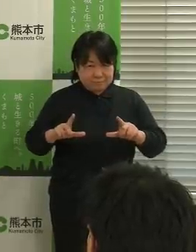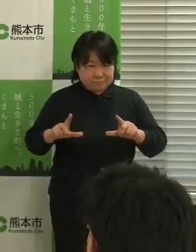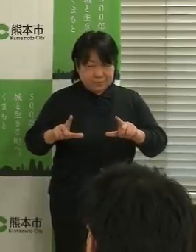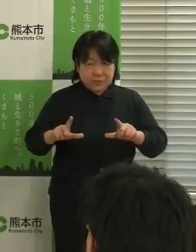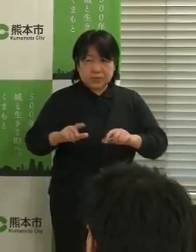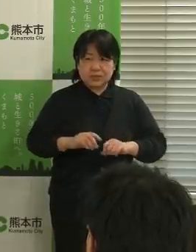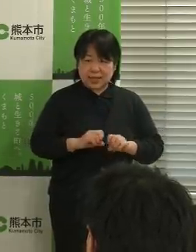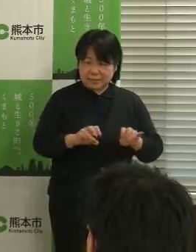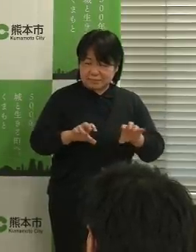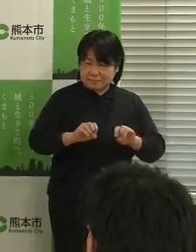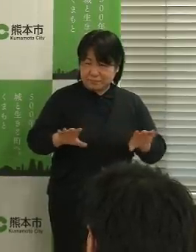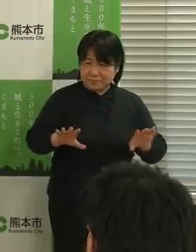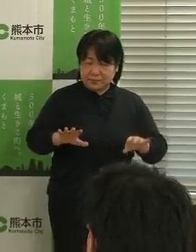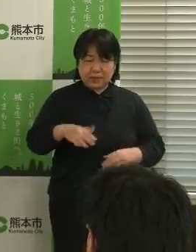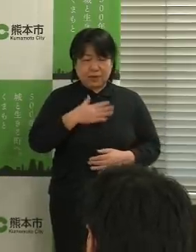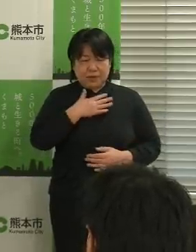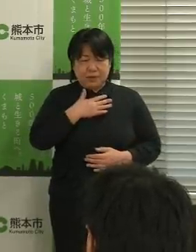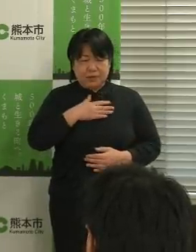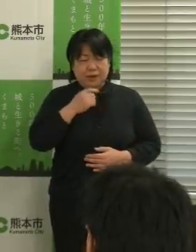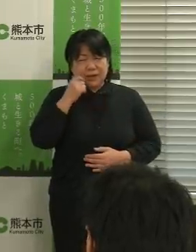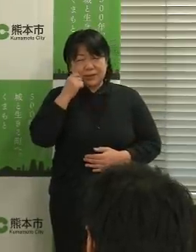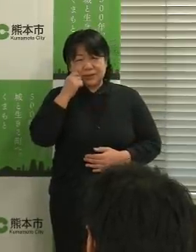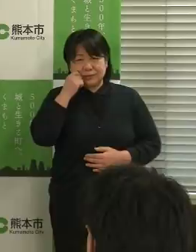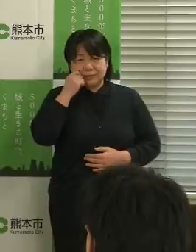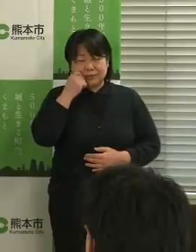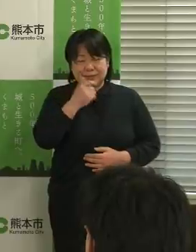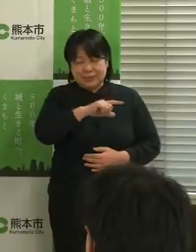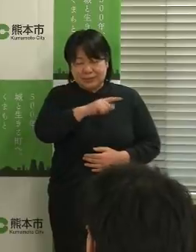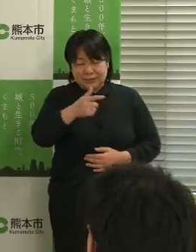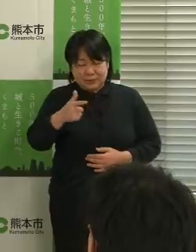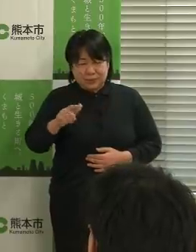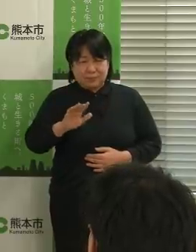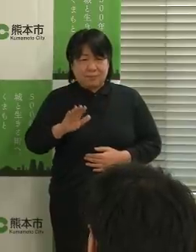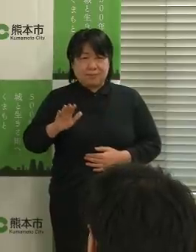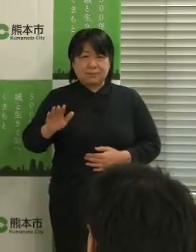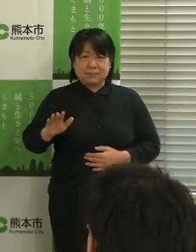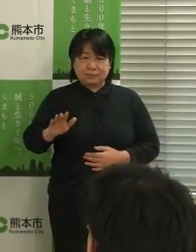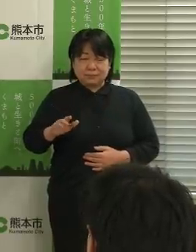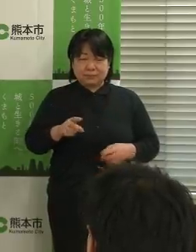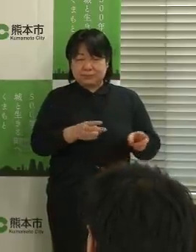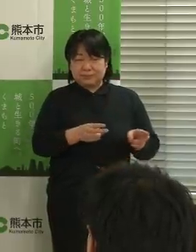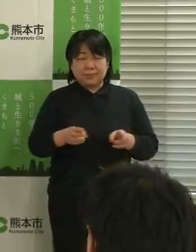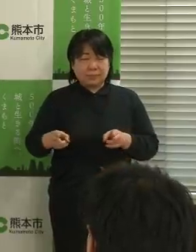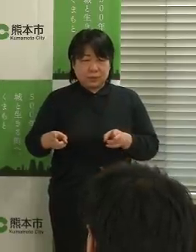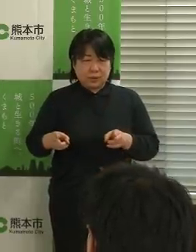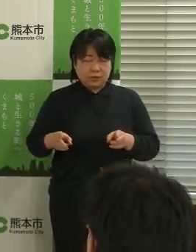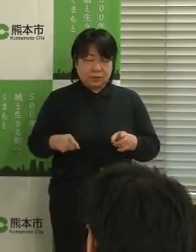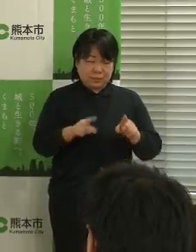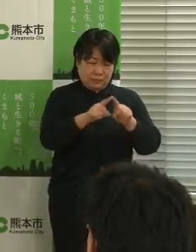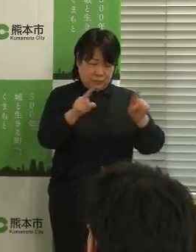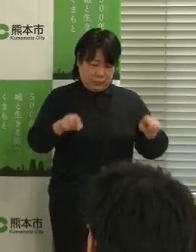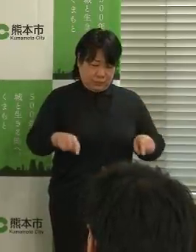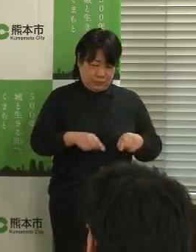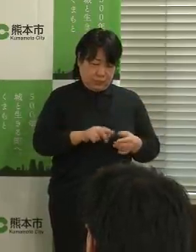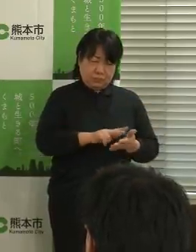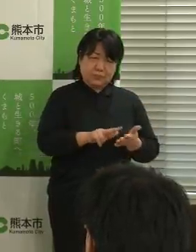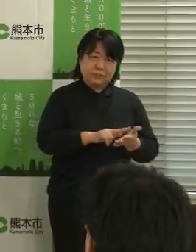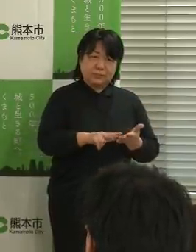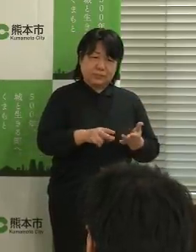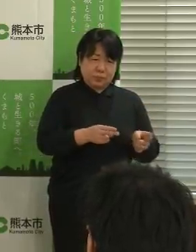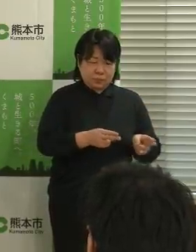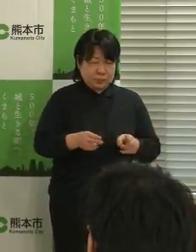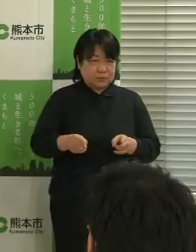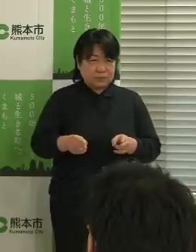そして分かりにくいんですね、制度が。もうとにかくいろんなものがありますので、でそれからいろんな書類を揃えなきゃいけないとかですね、いろい